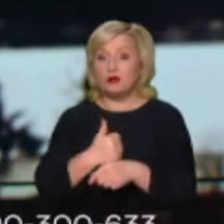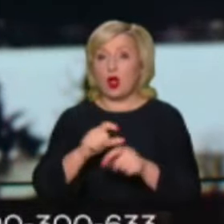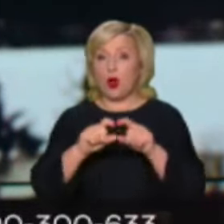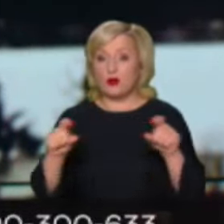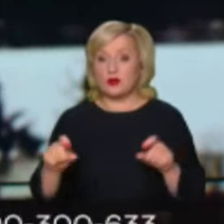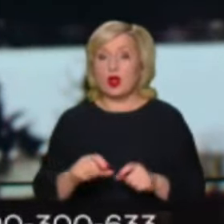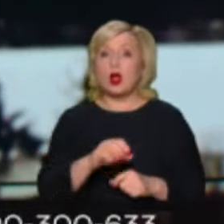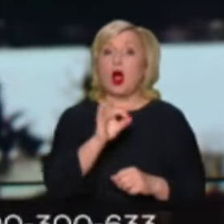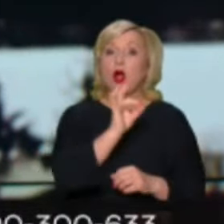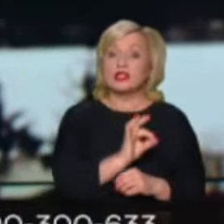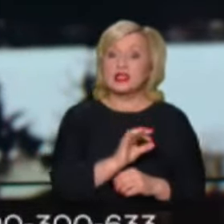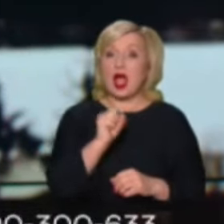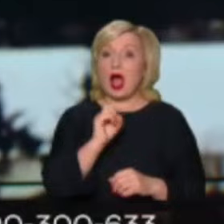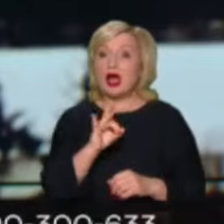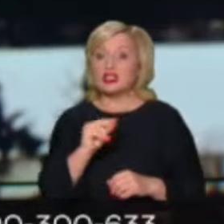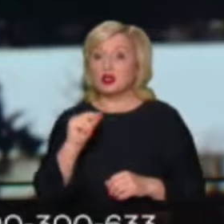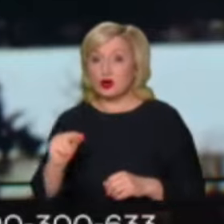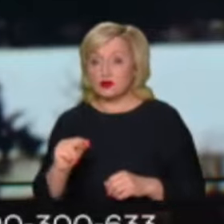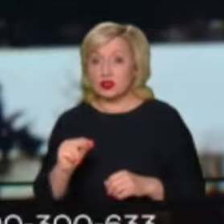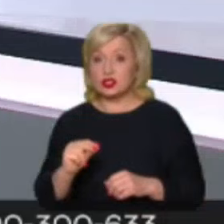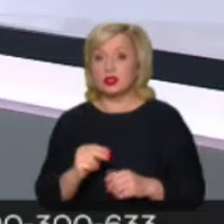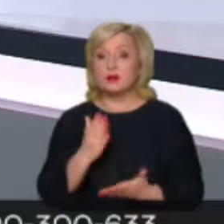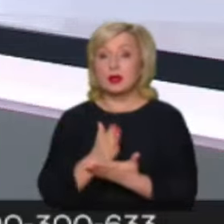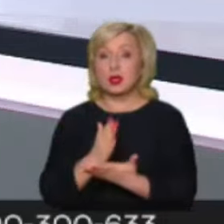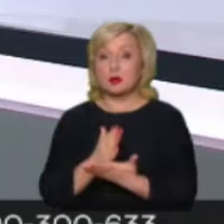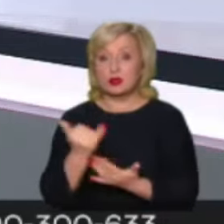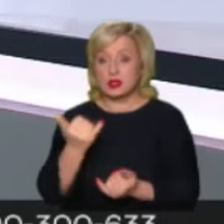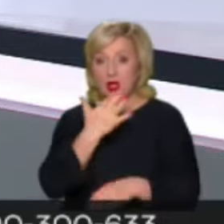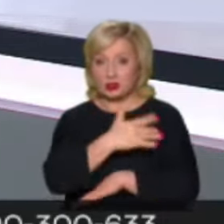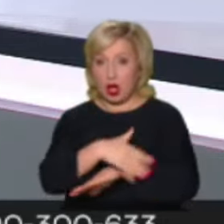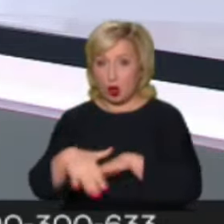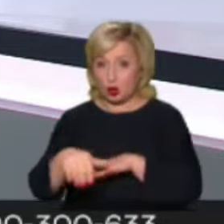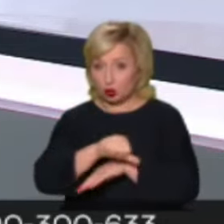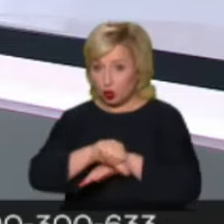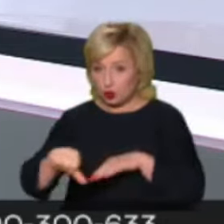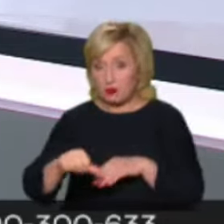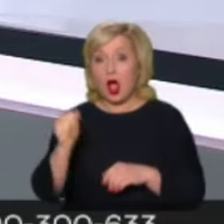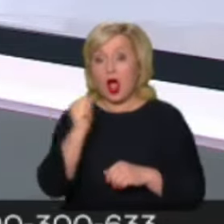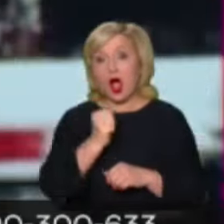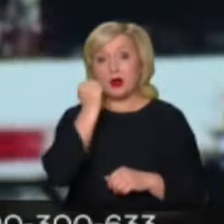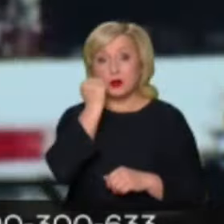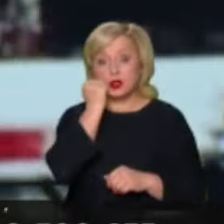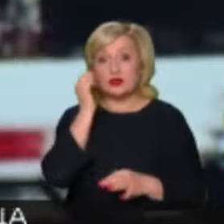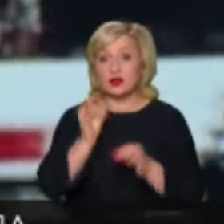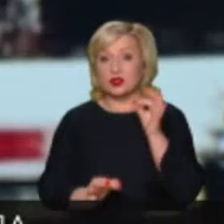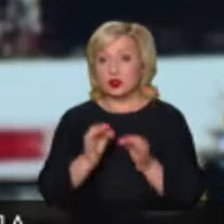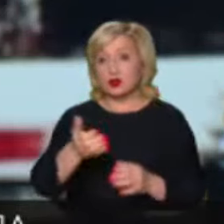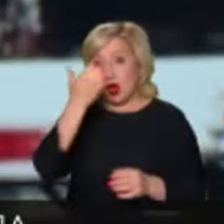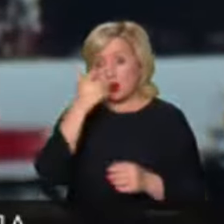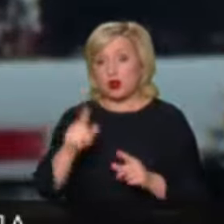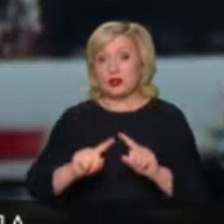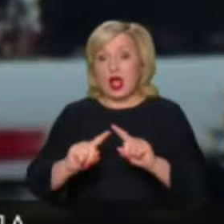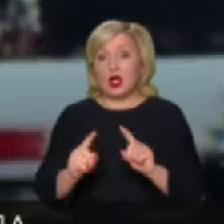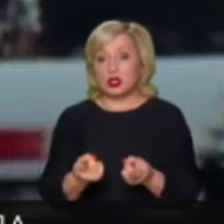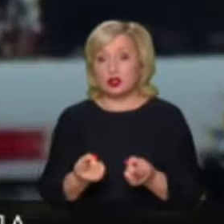Олексія Арестовича. Він зараз, як сам каже, перебуває, здається, за кордоном, а в Москві суд заочно його заарештував.